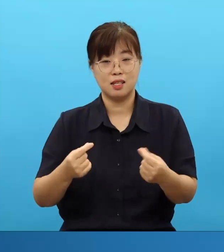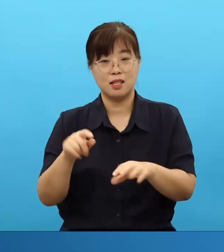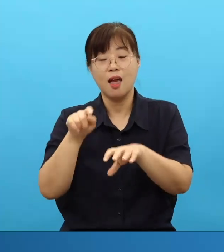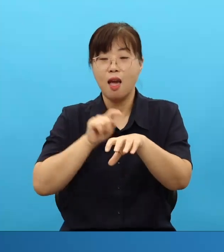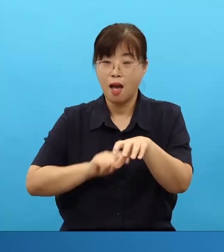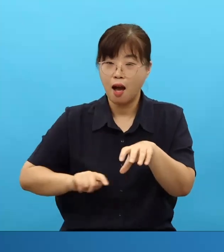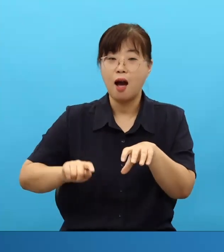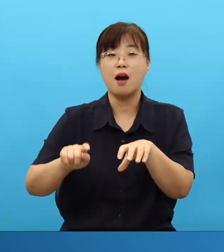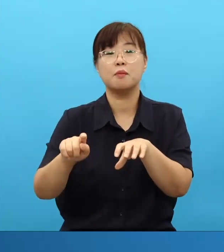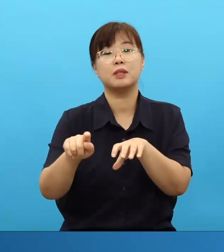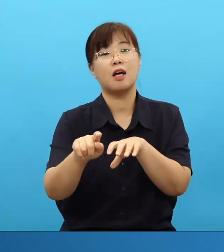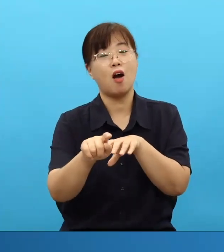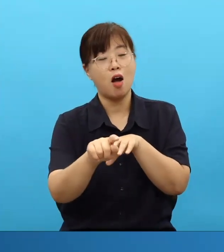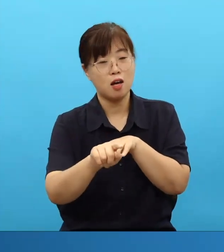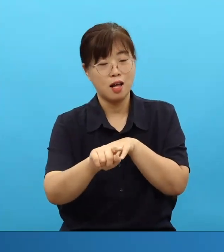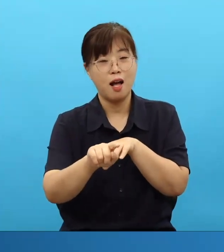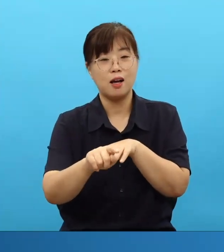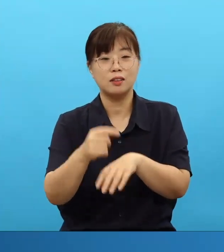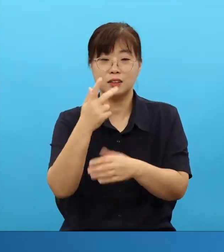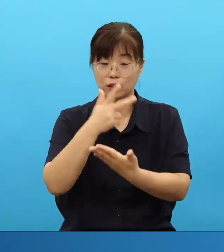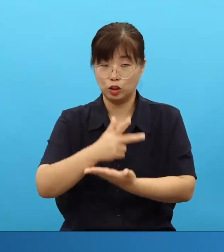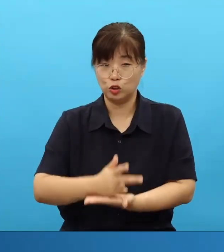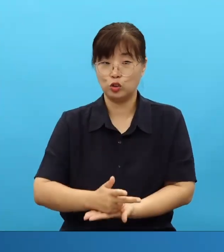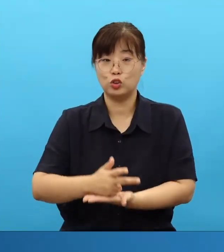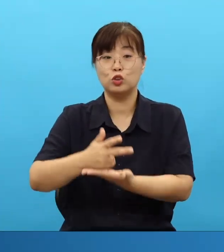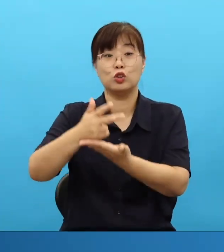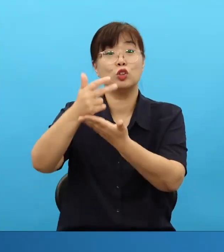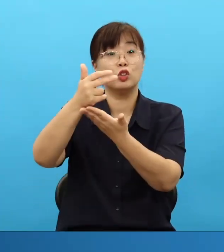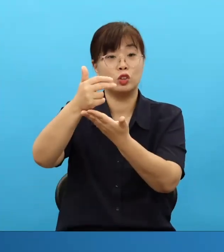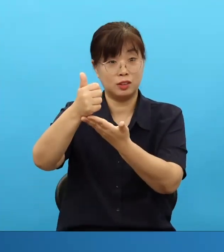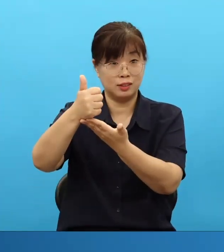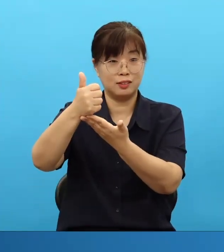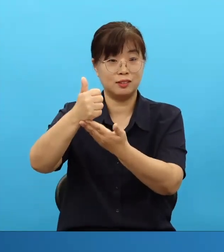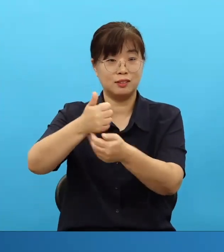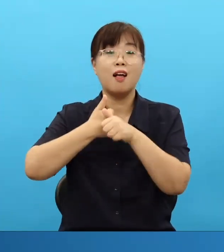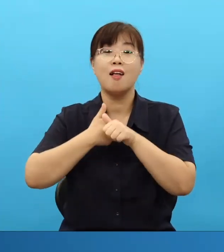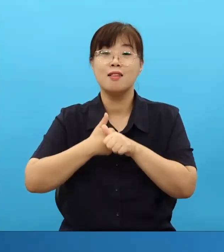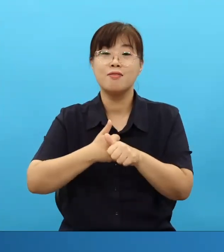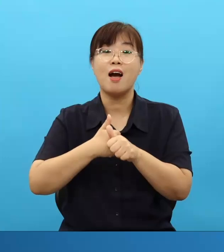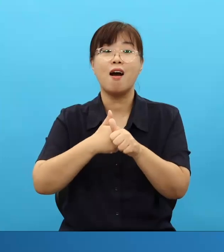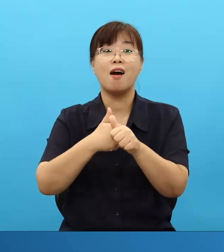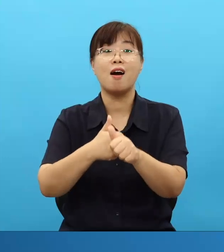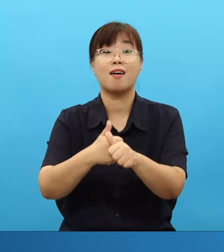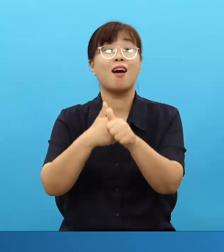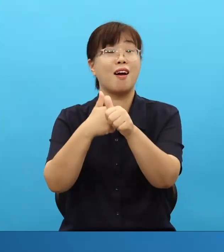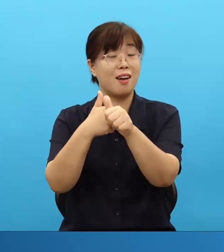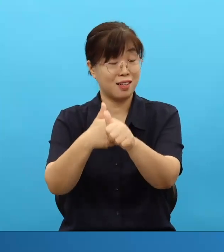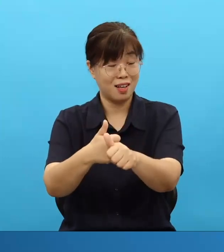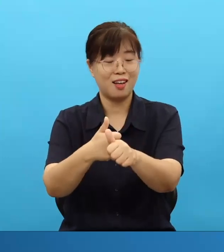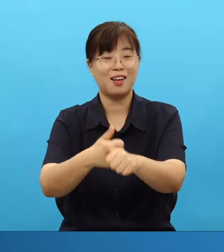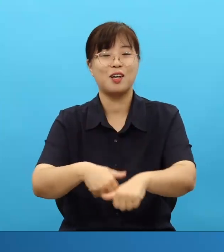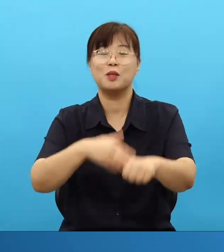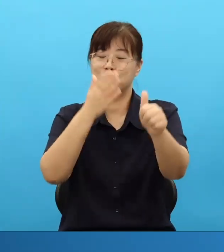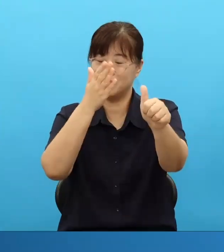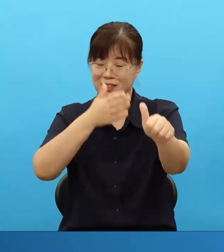불사이 약속하신 주를 따라갑시다